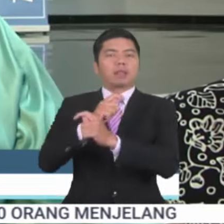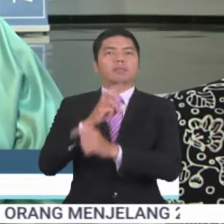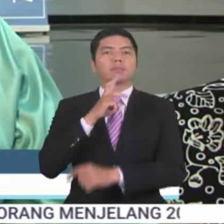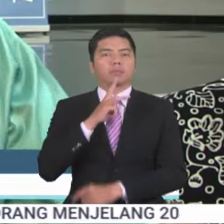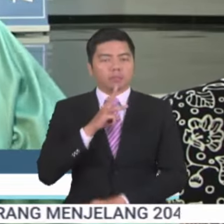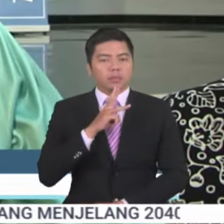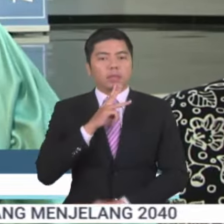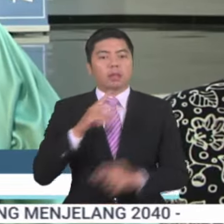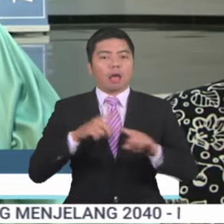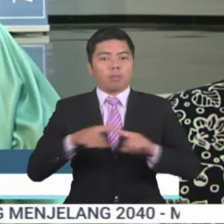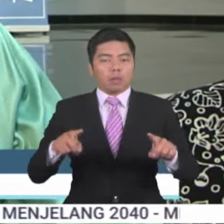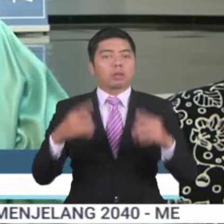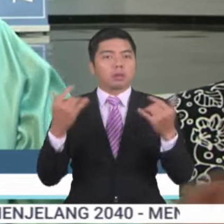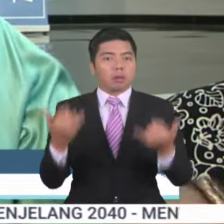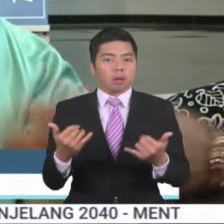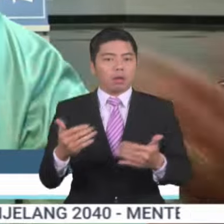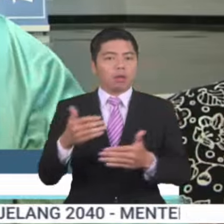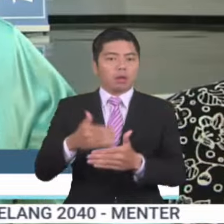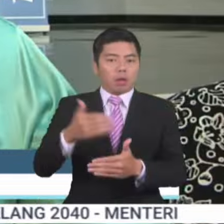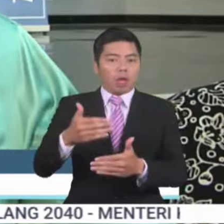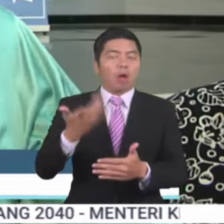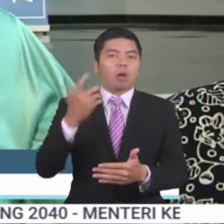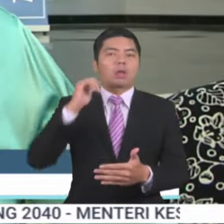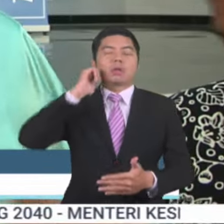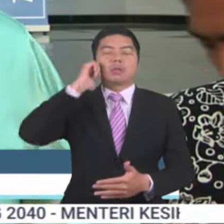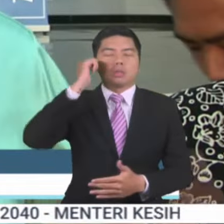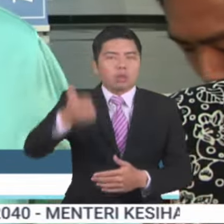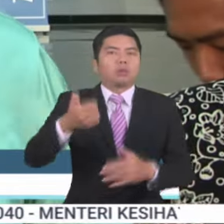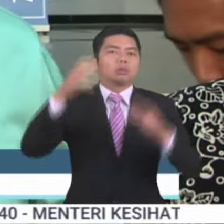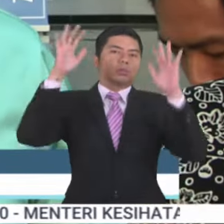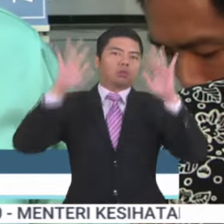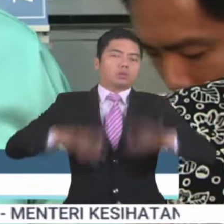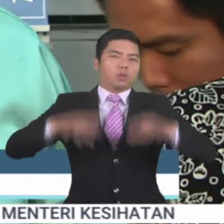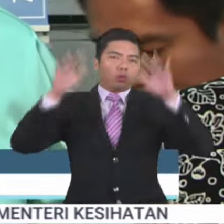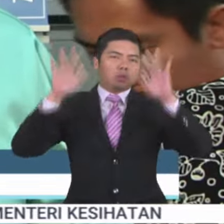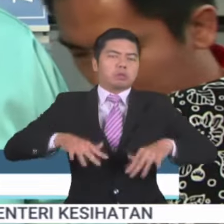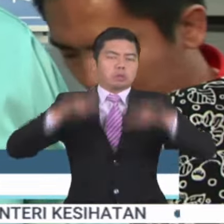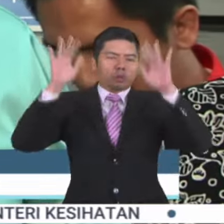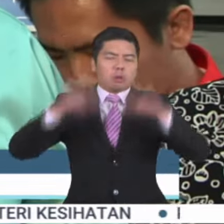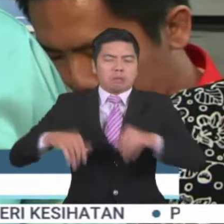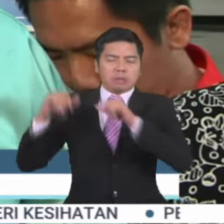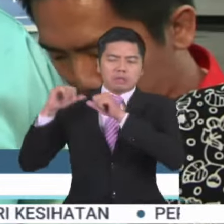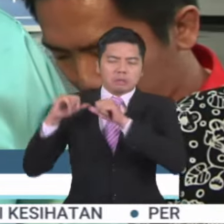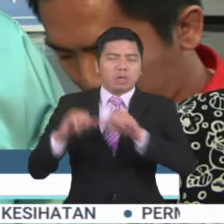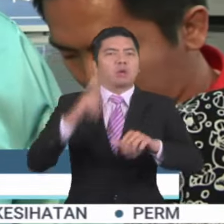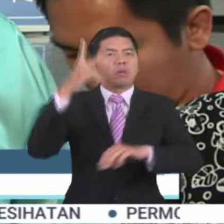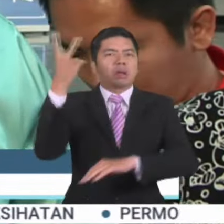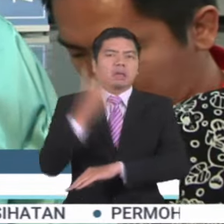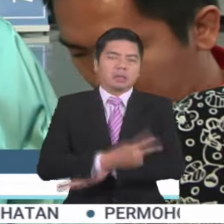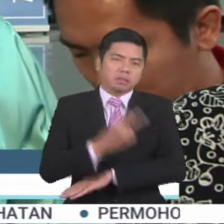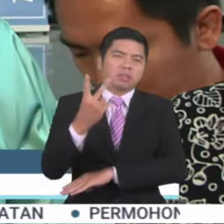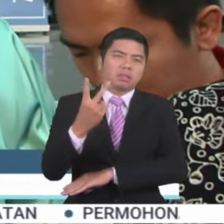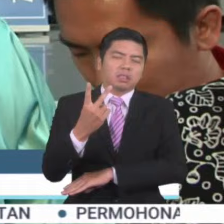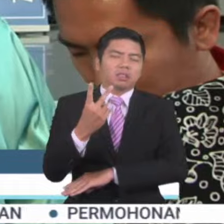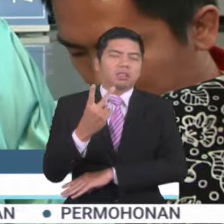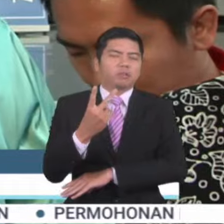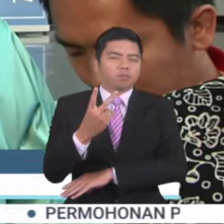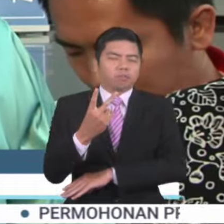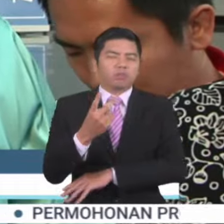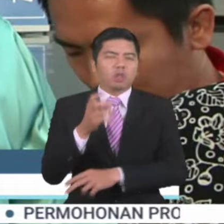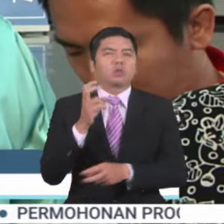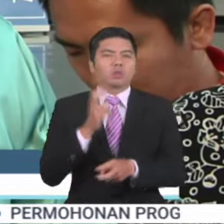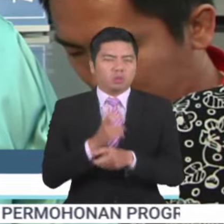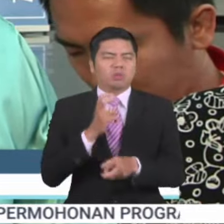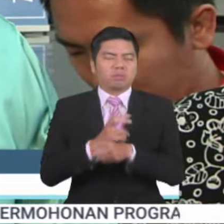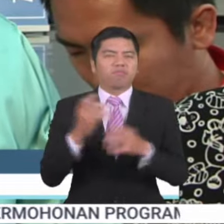Tapi hari ini kita bina, lusa sudah hujan. Dan hujan lebat dua hari turut-turut. So memang kali